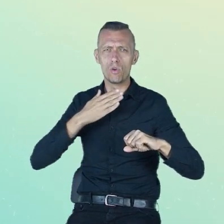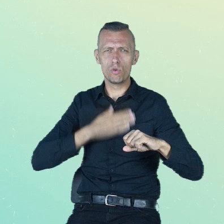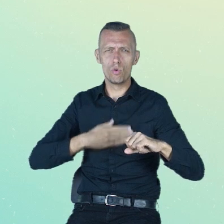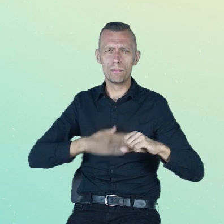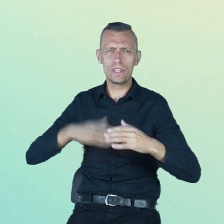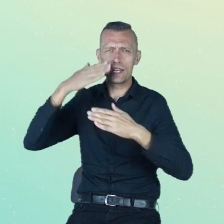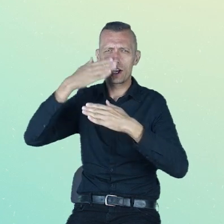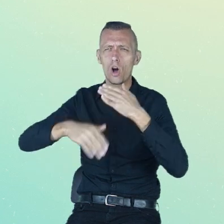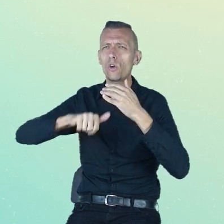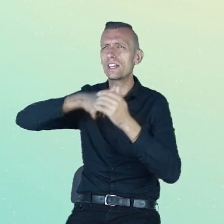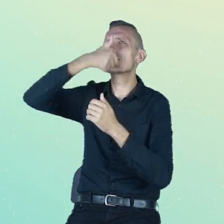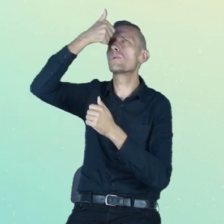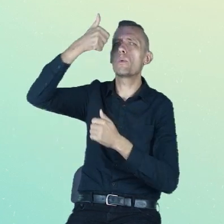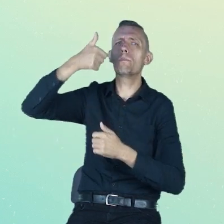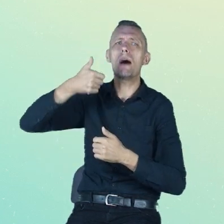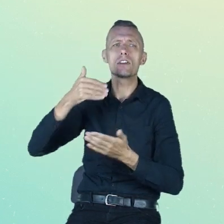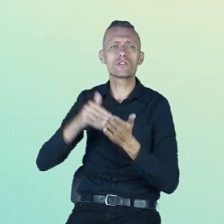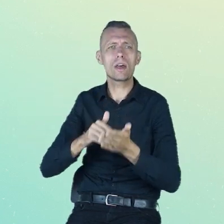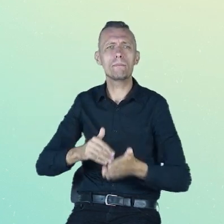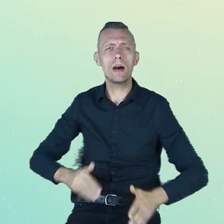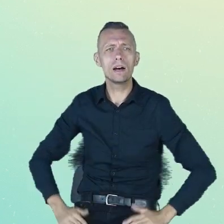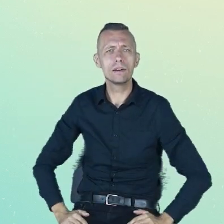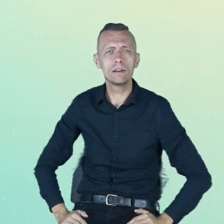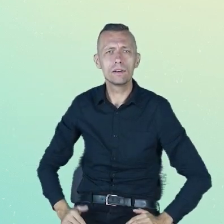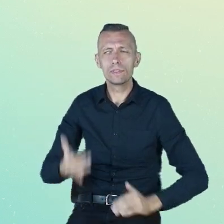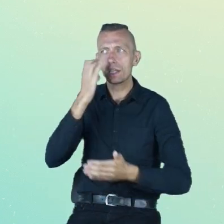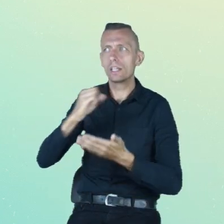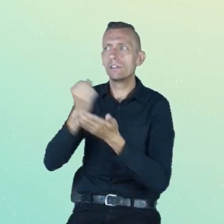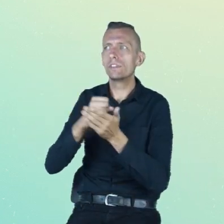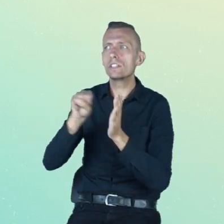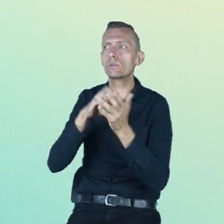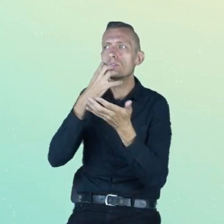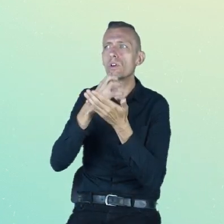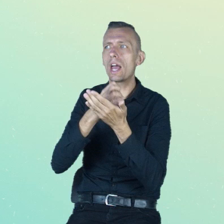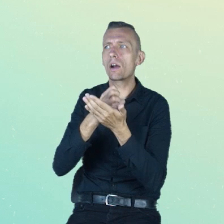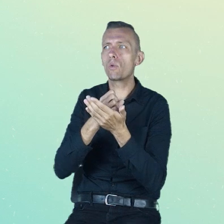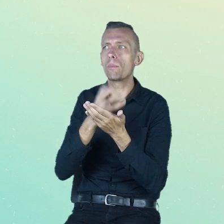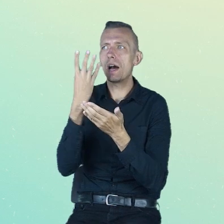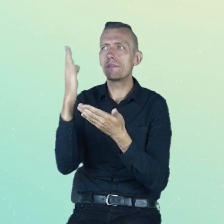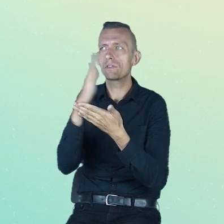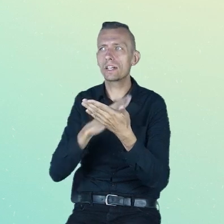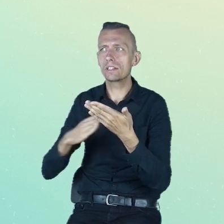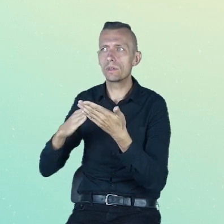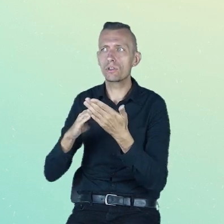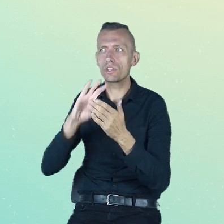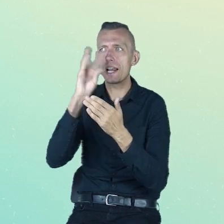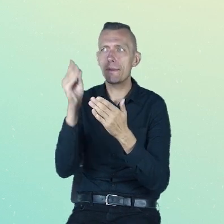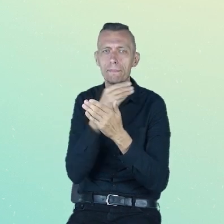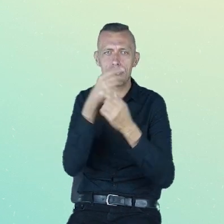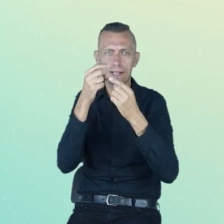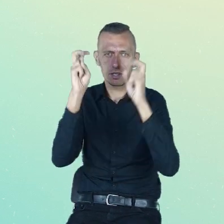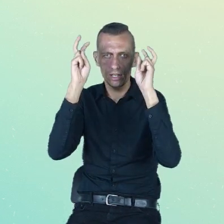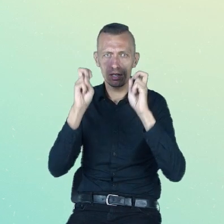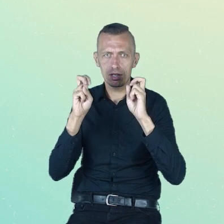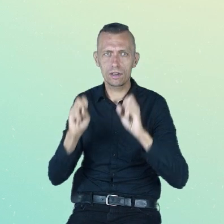I zwróćmy uwagę, w liście Jakuba, w 4 rozdziale, wiersze od 1 do 6, mówią to pięknie.